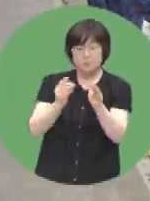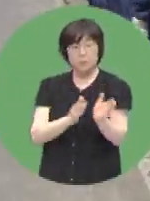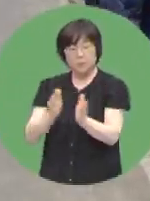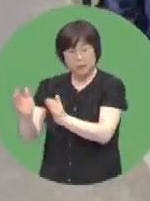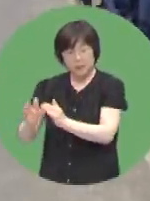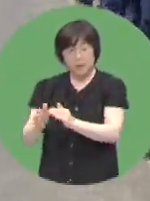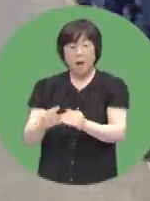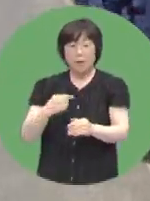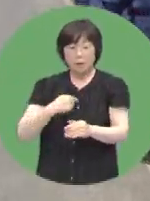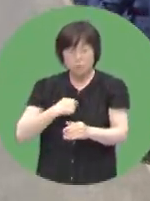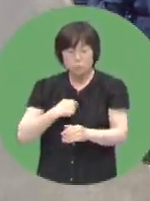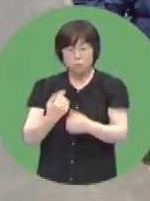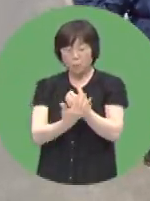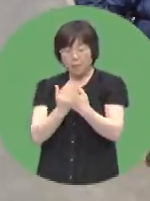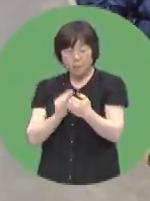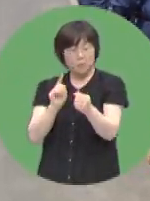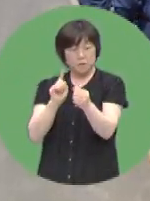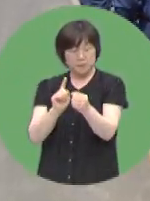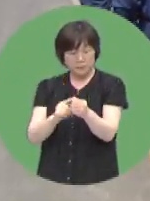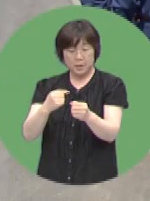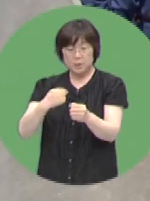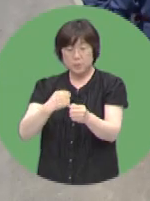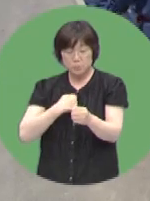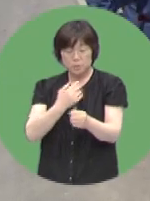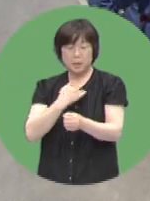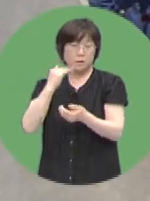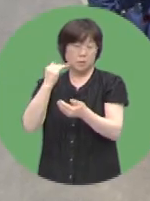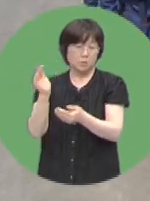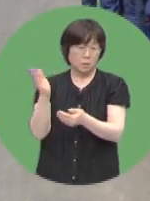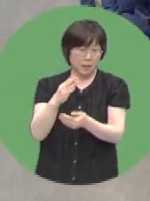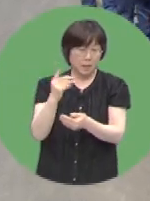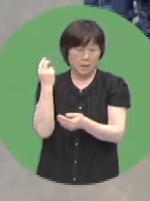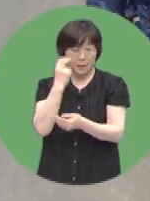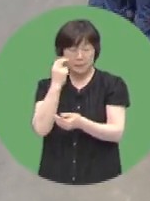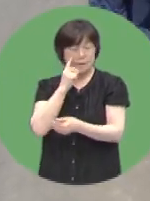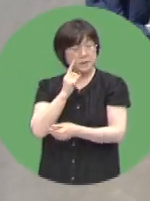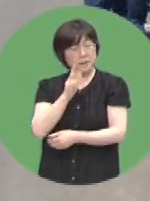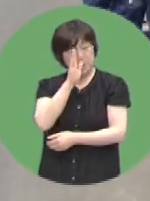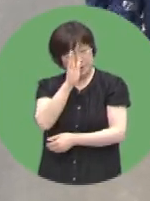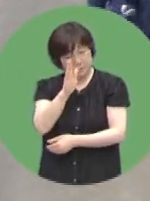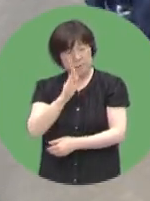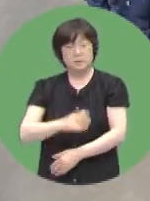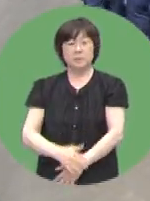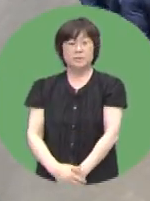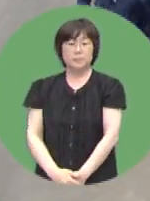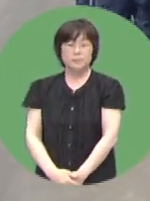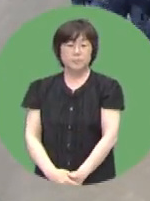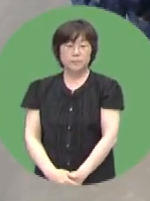まずは自分の身を守るため、身近にできることを確認してみましょう。